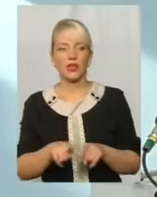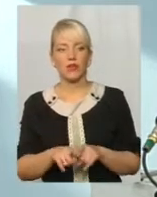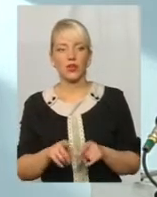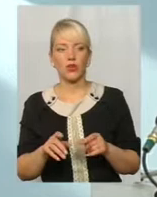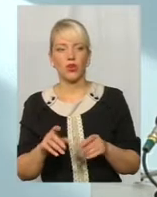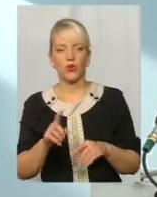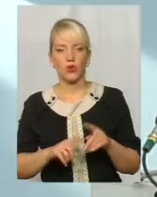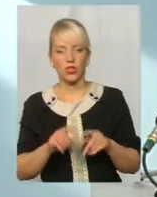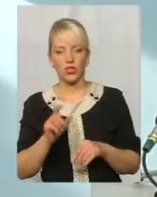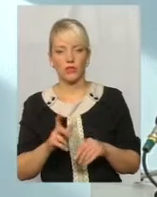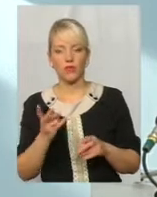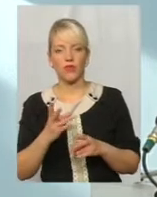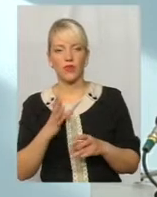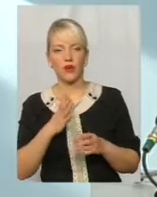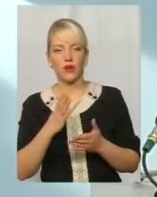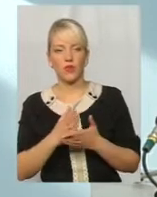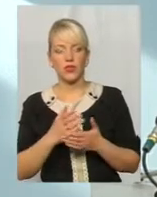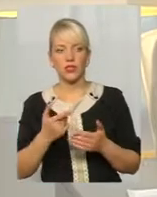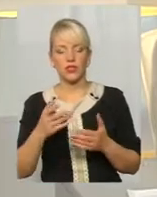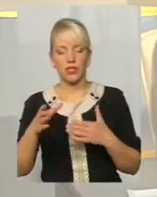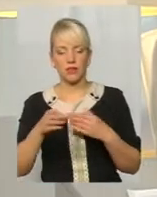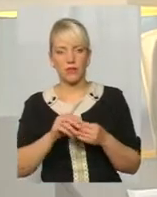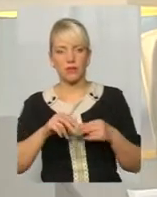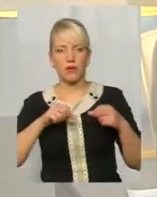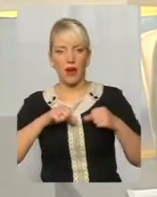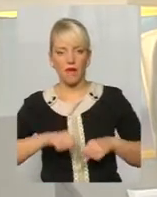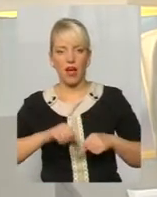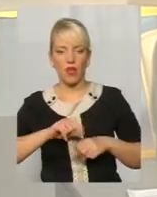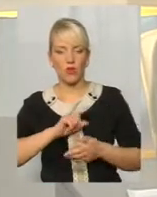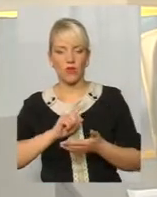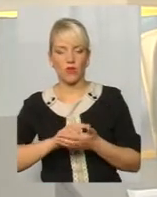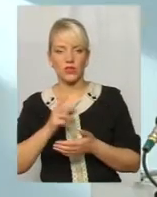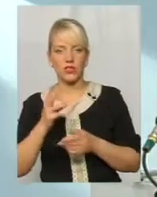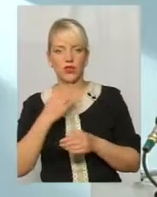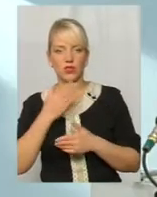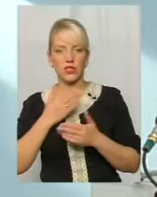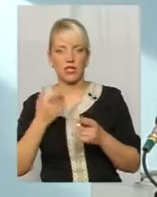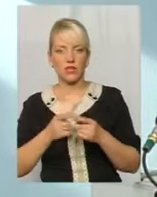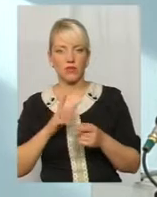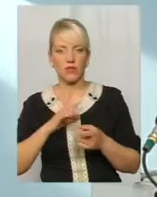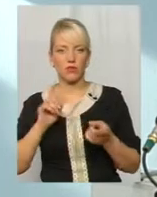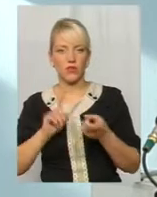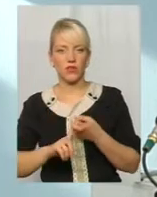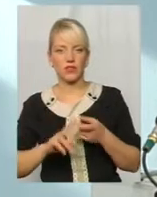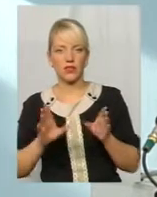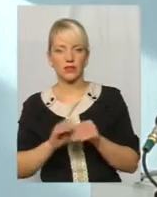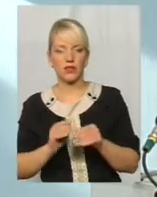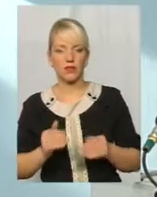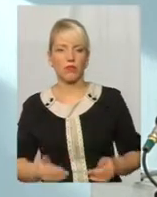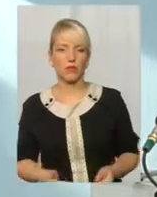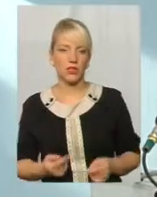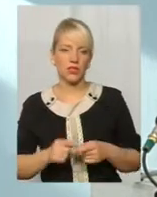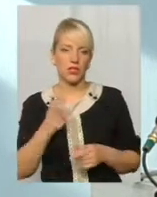родичем. Друге, має мати взаємні права та обов'язки. Ну і останнє, вони мають бути пов'язані спільним побутом. Оцих три